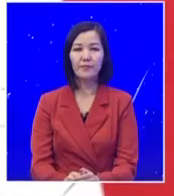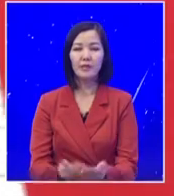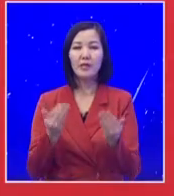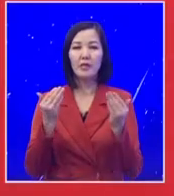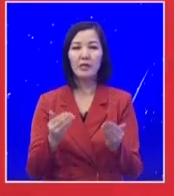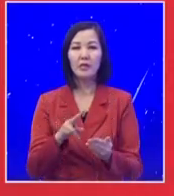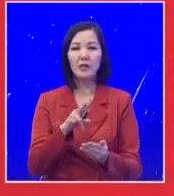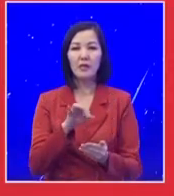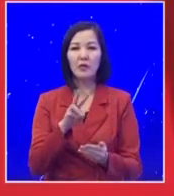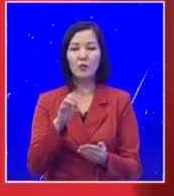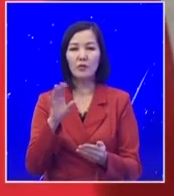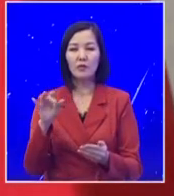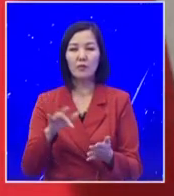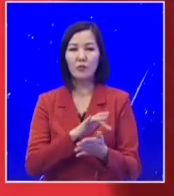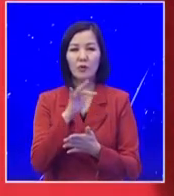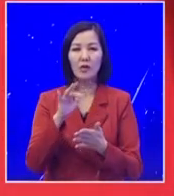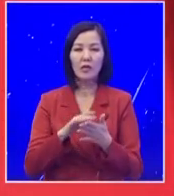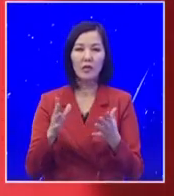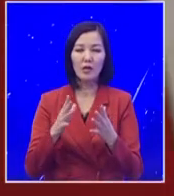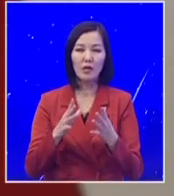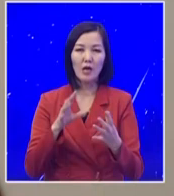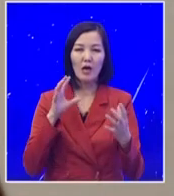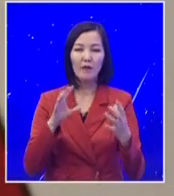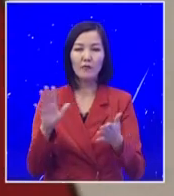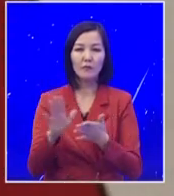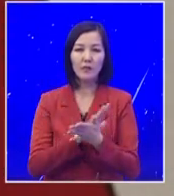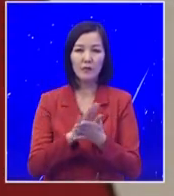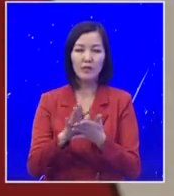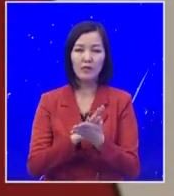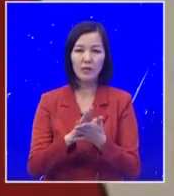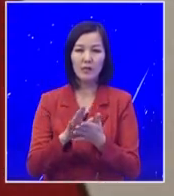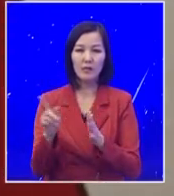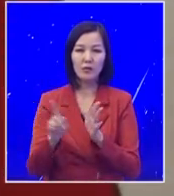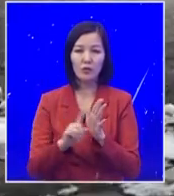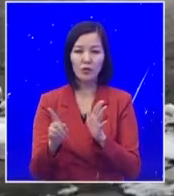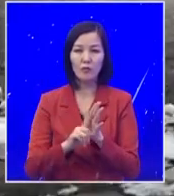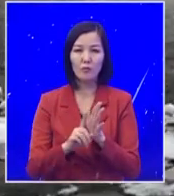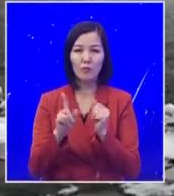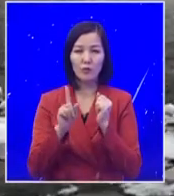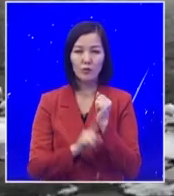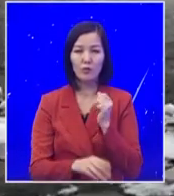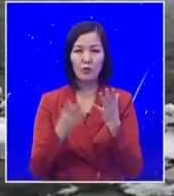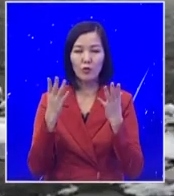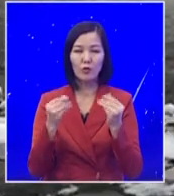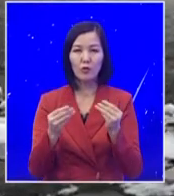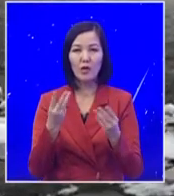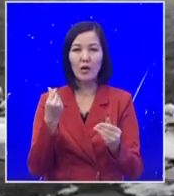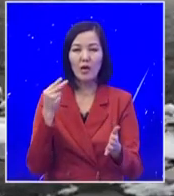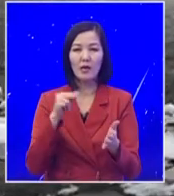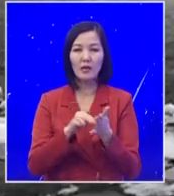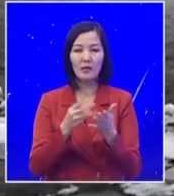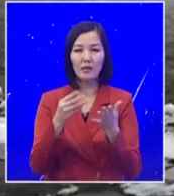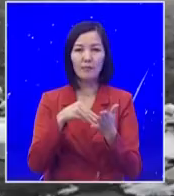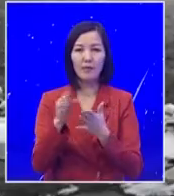Енді Люксембург тұрғындары қоғамдық көліктермен тегін жүретін болады. Бүгін ел халқы соңғы күн ақылы билеттерді алды. Мұндағы қоғамдық